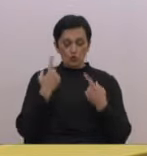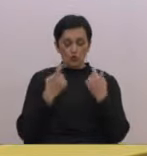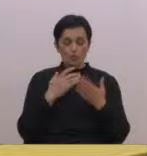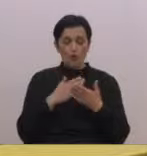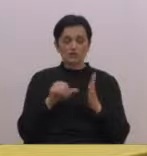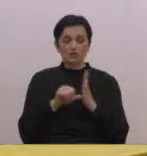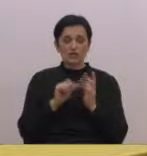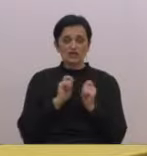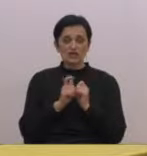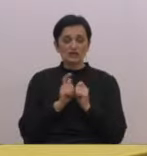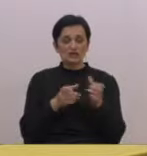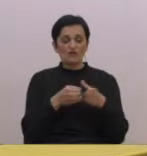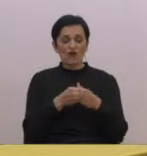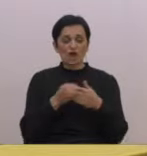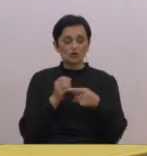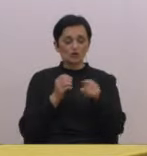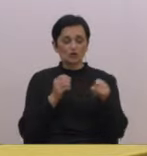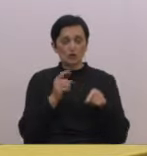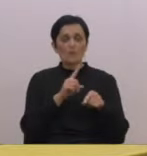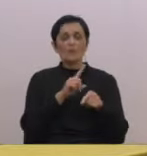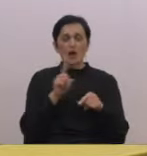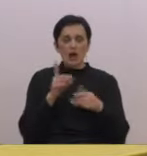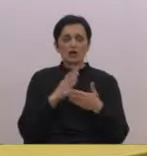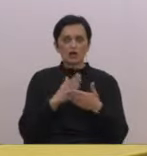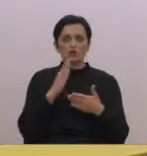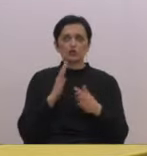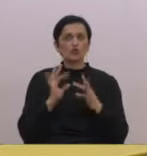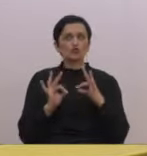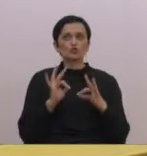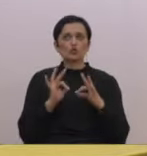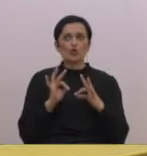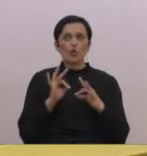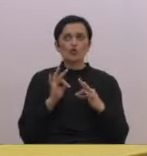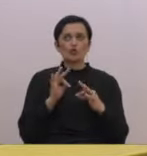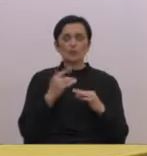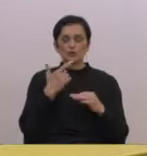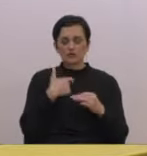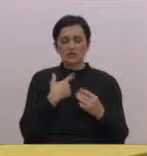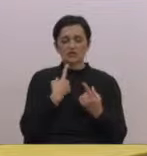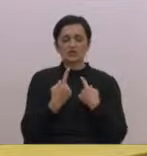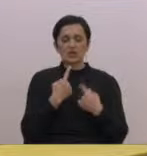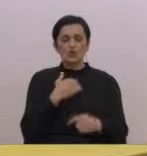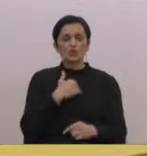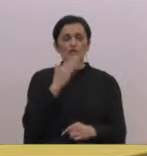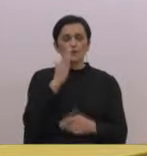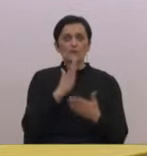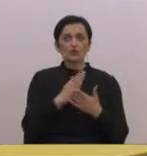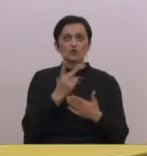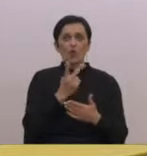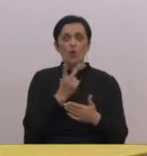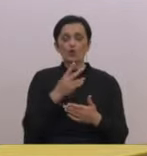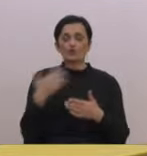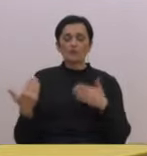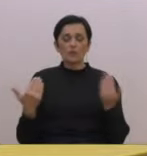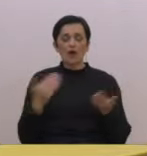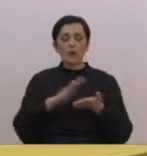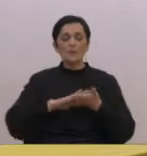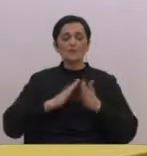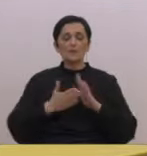ინვესტორთან, მაგრამ ჩვენ გვაქვს ასევე საკმაოდ ნორმალური კონსტრუქციული დიალოგი და იმედია, რომ ორივე მხარეს პირობები